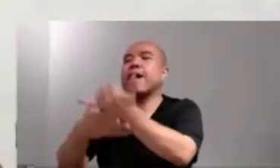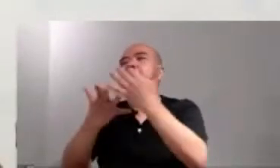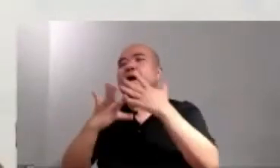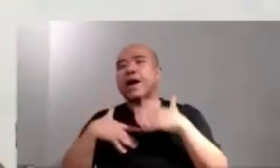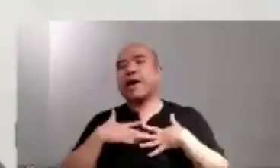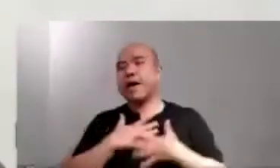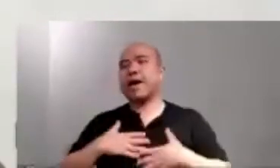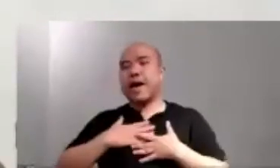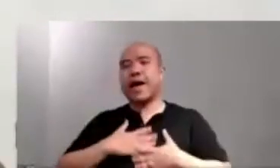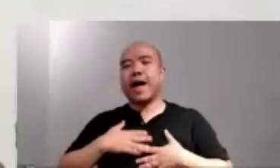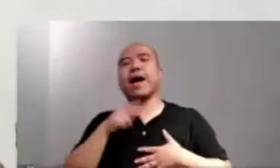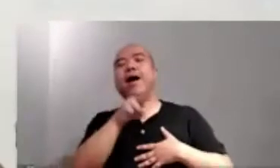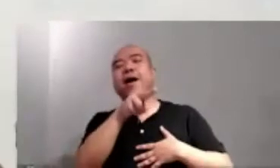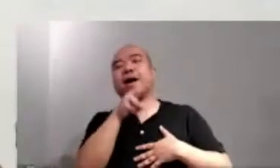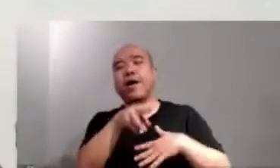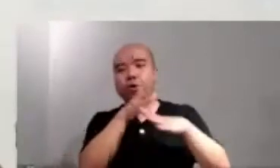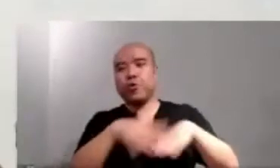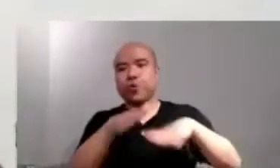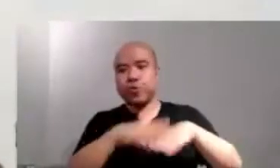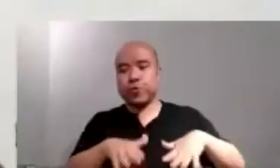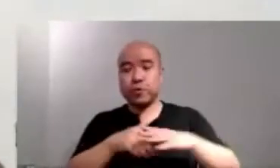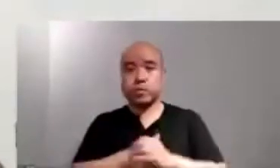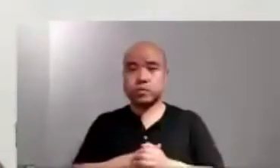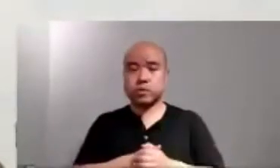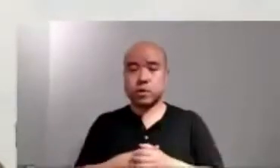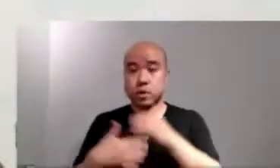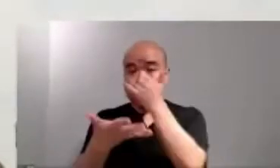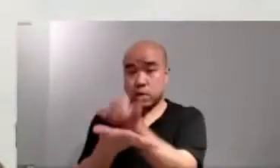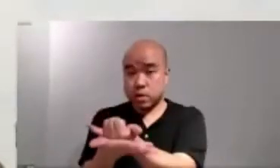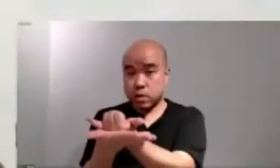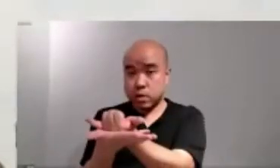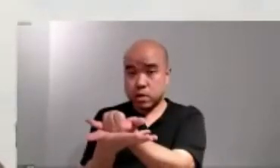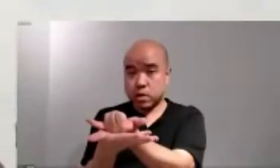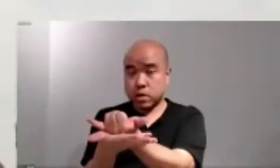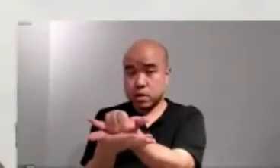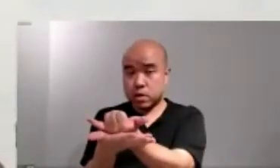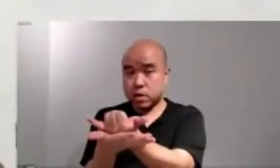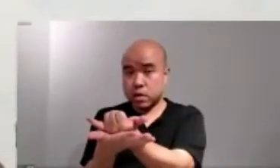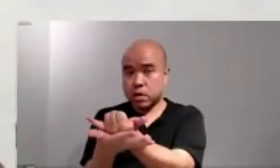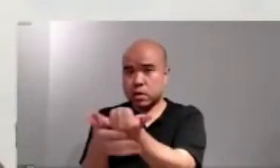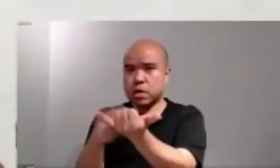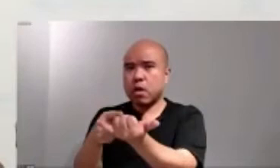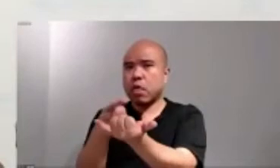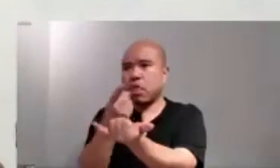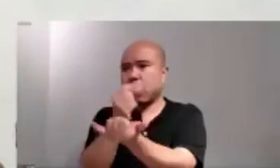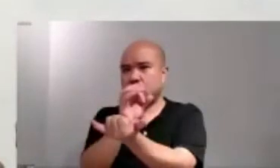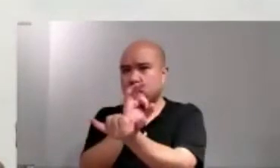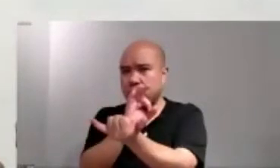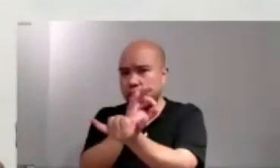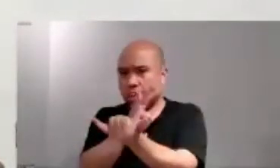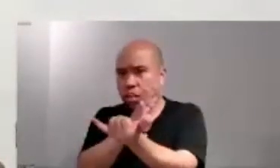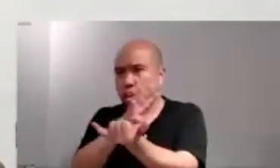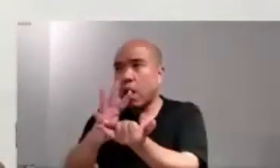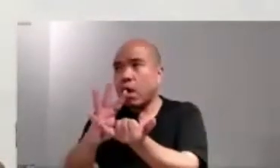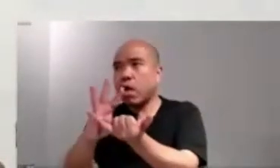以見到佢安樂翻啦。咁點知喺擔架床上面嘅時候咧，幾分鐘佢斷咗氣。嗰一日咧，是